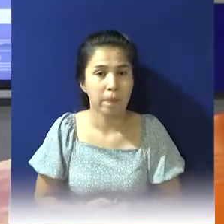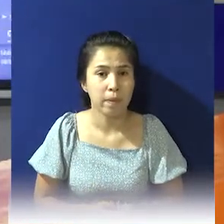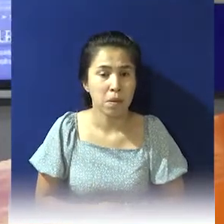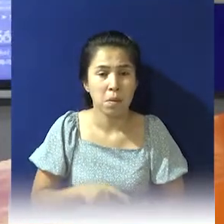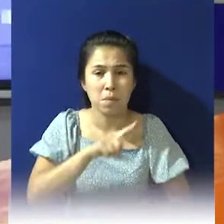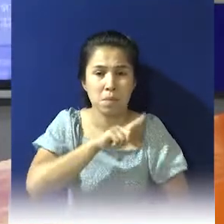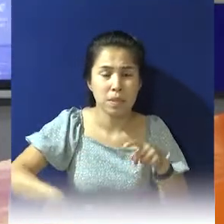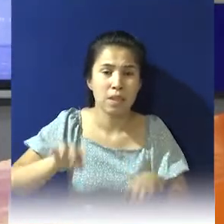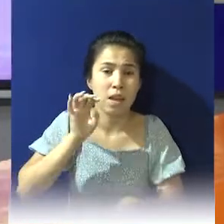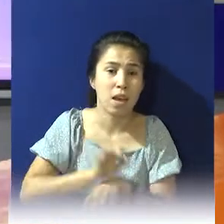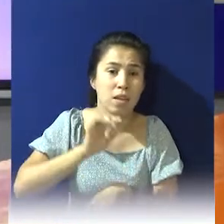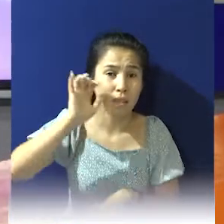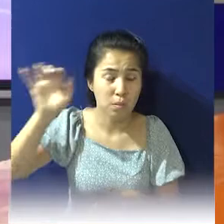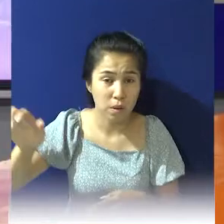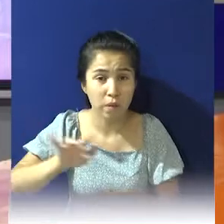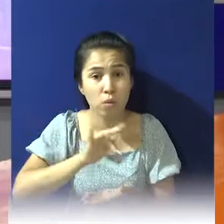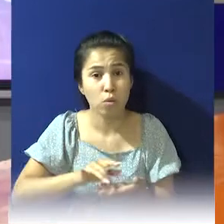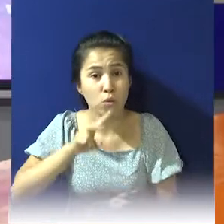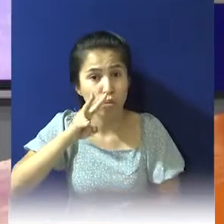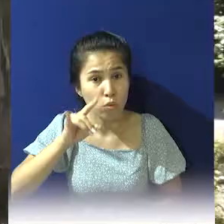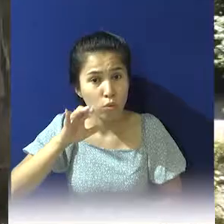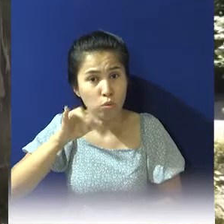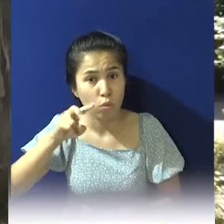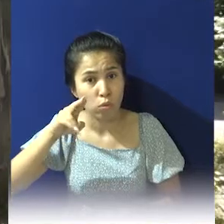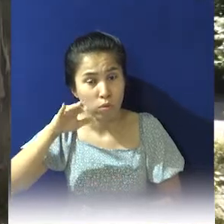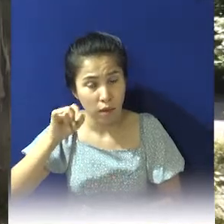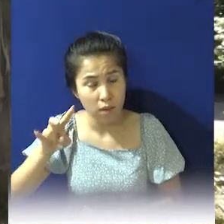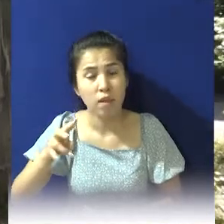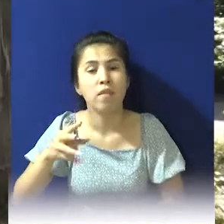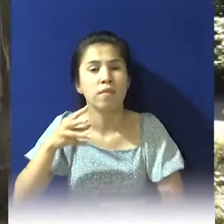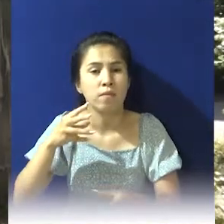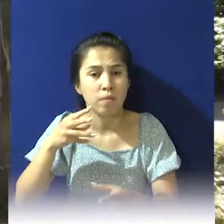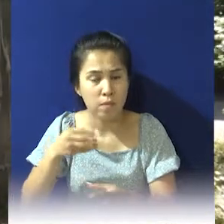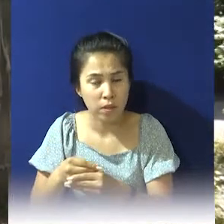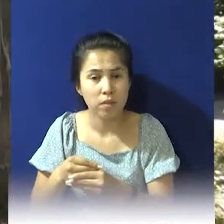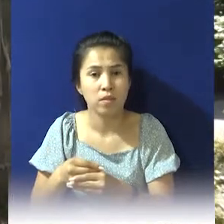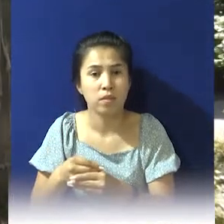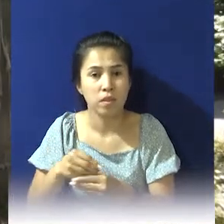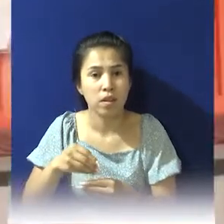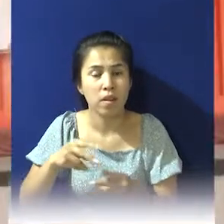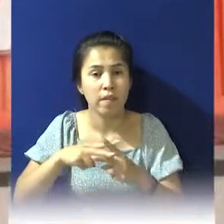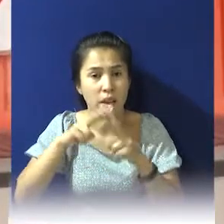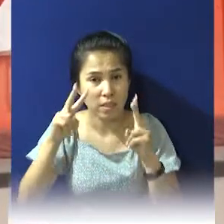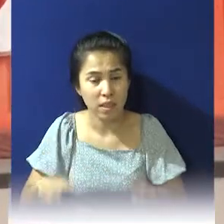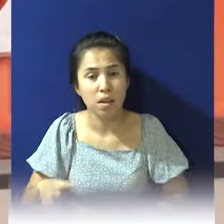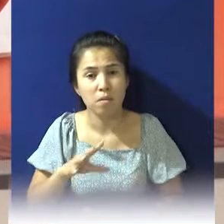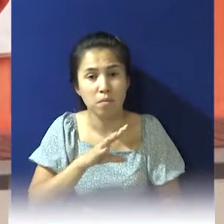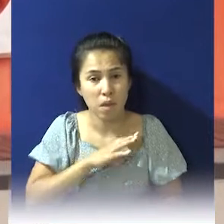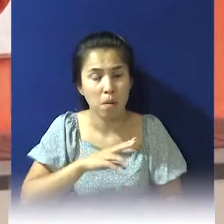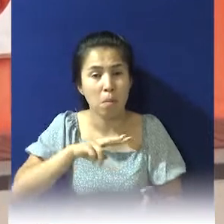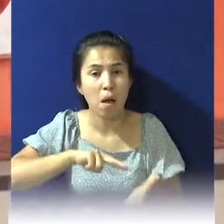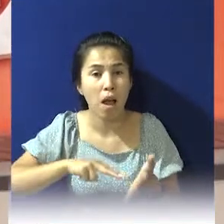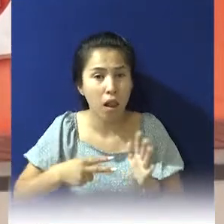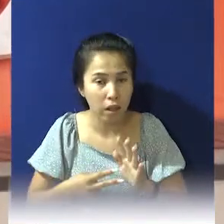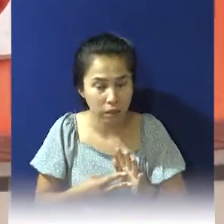Поэтому очередей в социальные павильоны не наблюдается. На сегодняшний день в областном центре работают 16 социальных